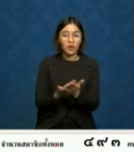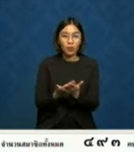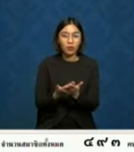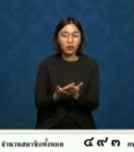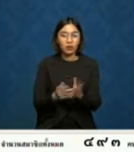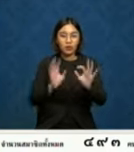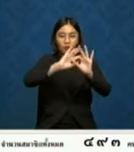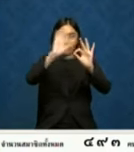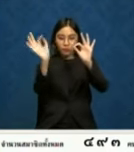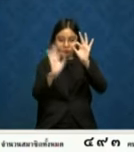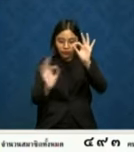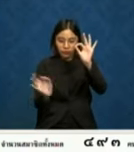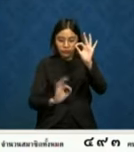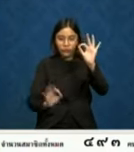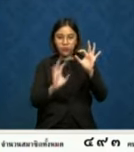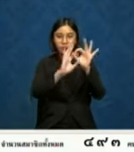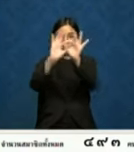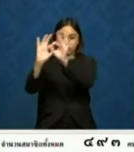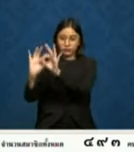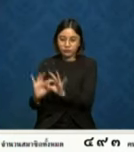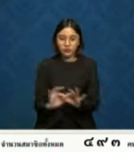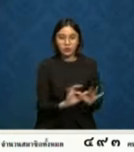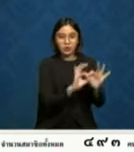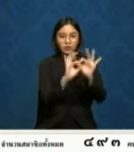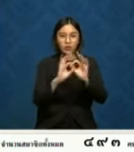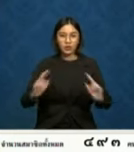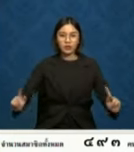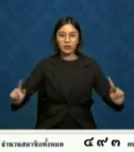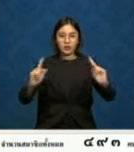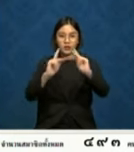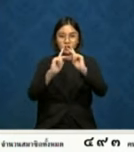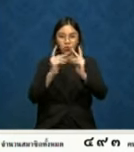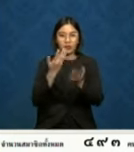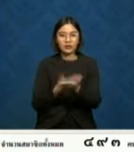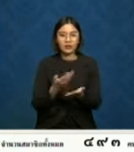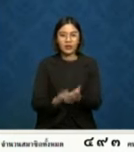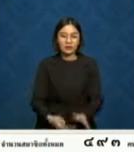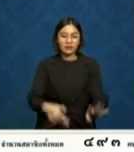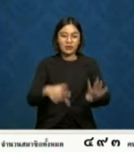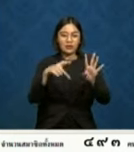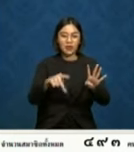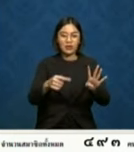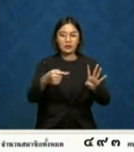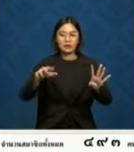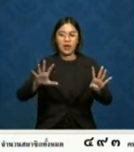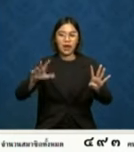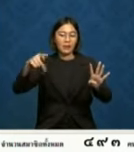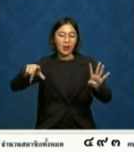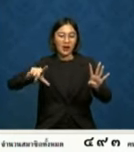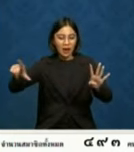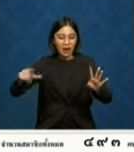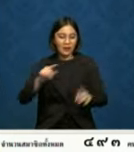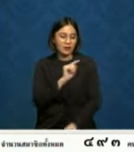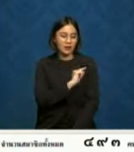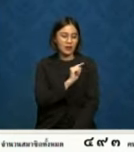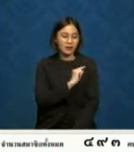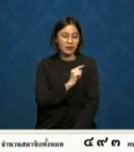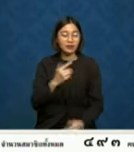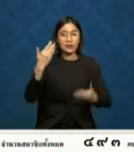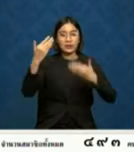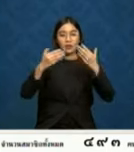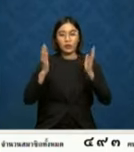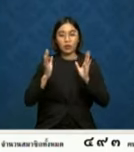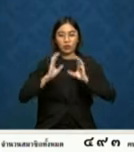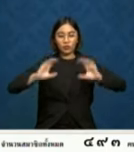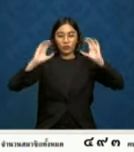ร้อยเรียงเข้าด้วยกันเป็นตัวกระทรวงทั้ง 4,000กว่าล้านบาทเกือบ 5,000ล้านบาทมันคือภารกิจงานที่พี่น้องข้า